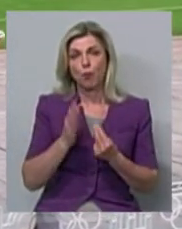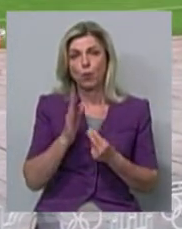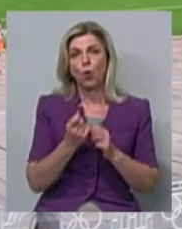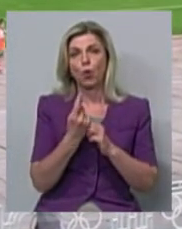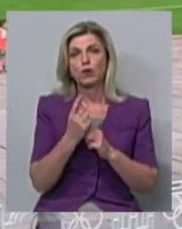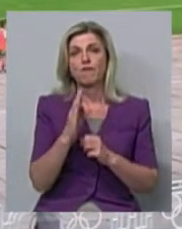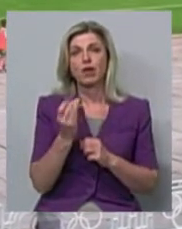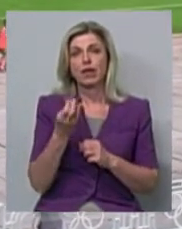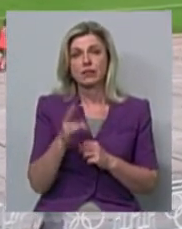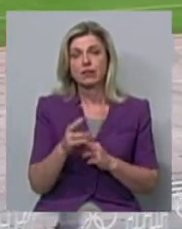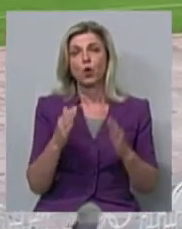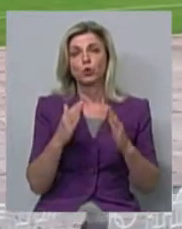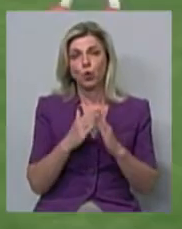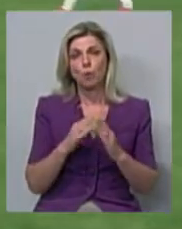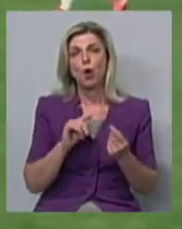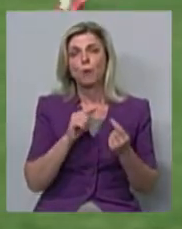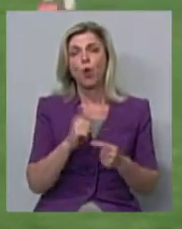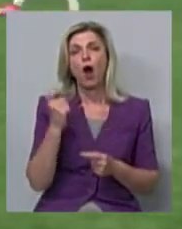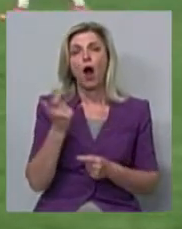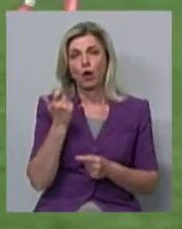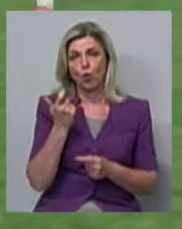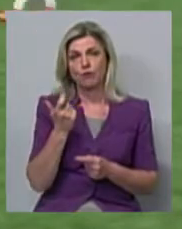вересня вдома проти харківського «Металіста»